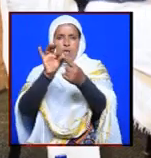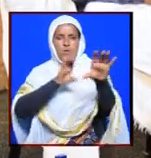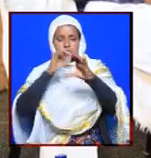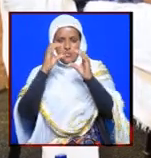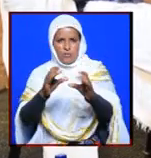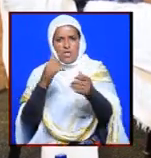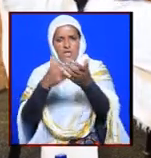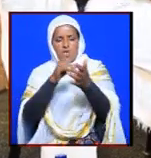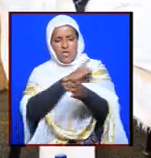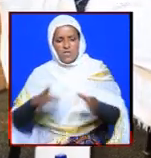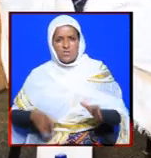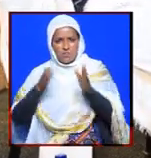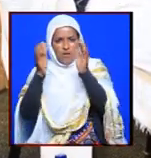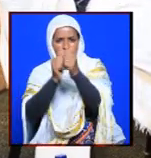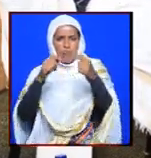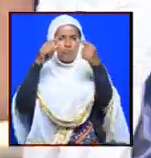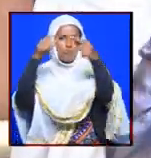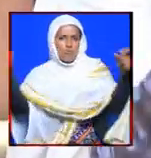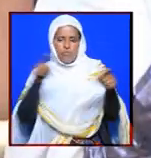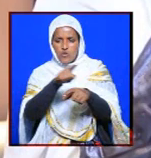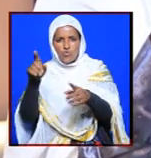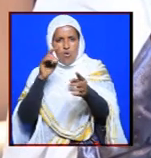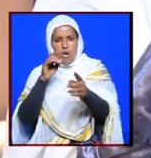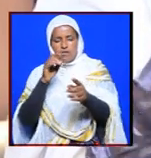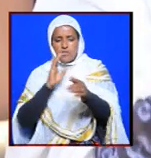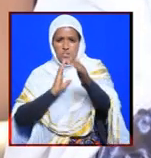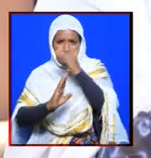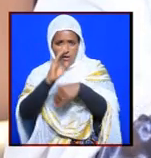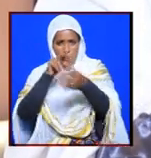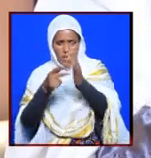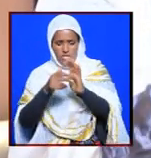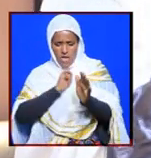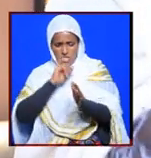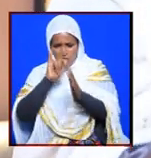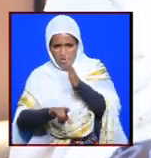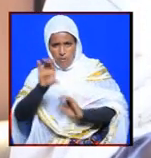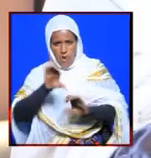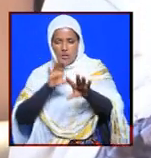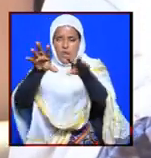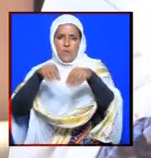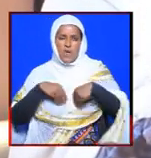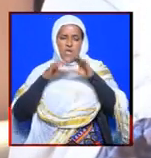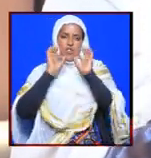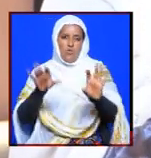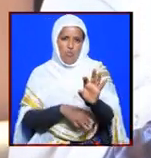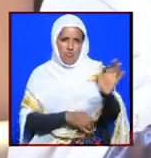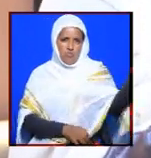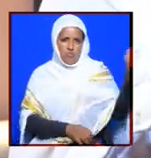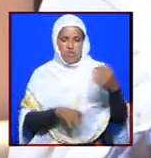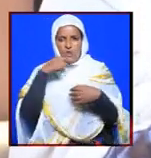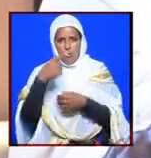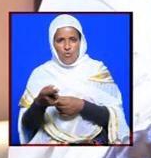ግብ አድርጎ ያስተምራል። ይሄ ከክርስትና ጋር ተቃራኒ በእነሱ አስተሳሰብ አሁን ትህትና ራስን ዝቅ ማድረግ ተገባይነት የለውም።